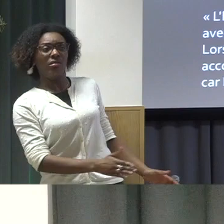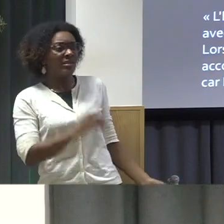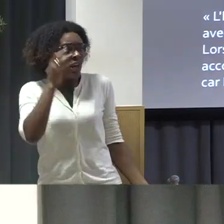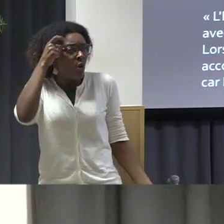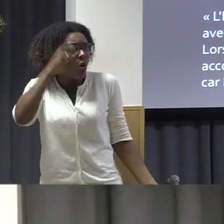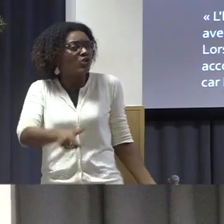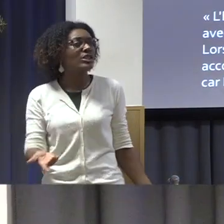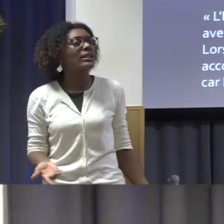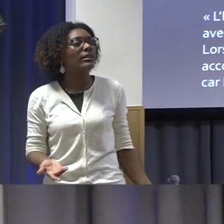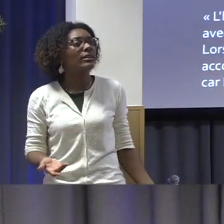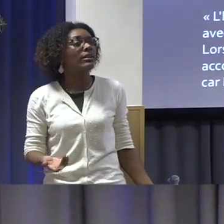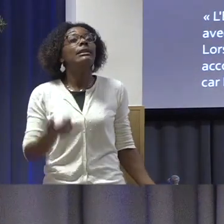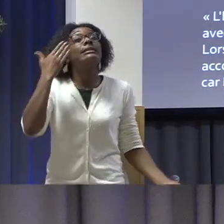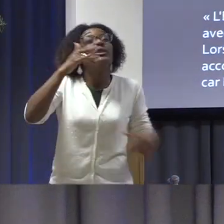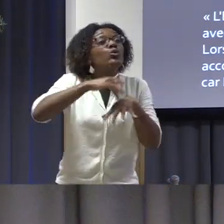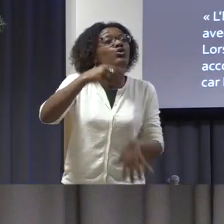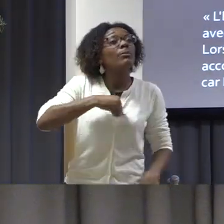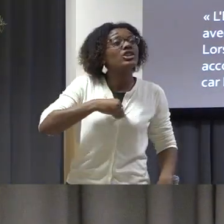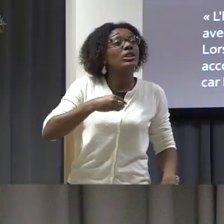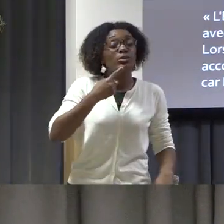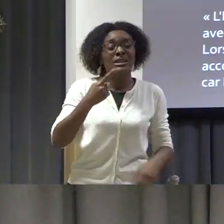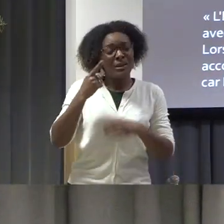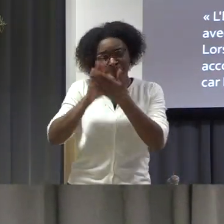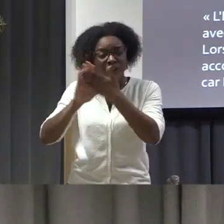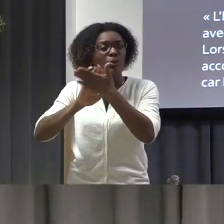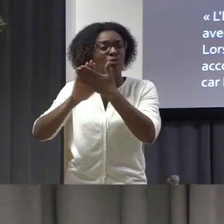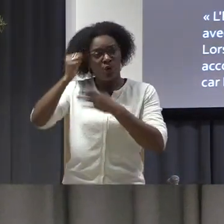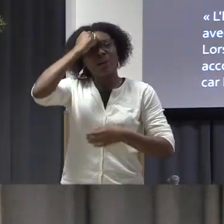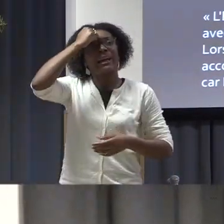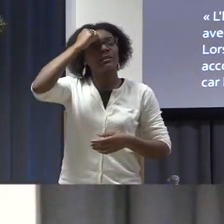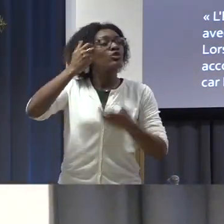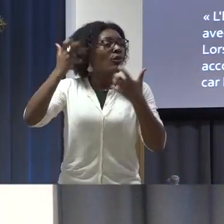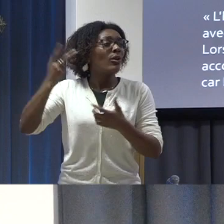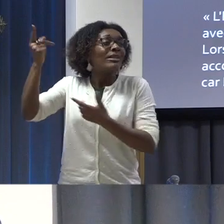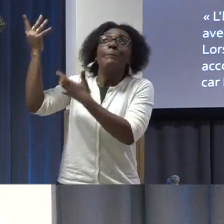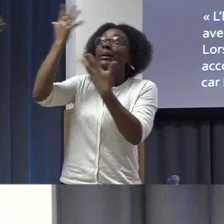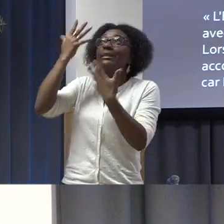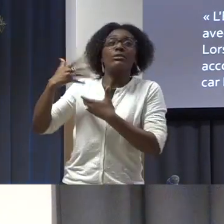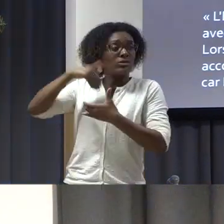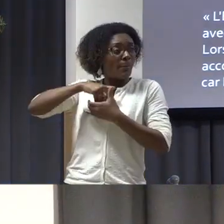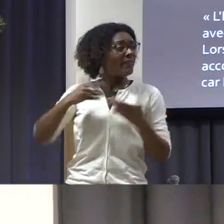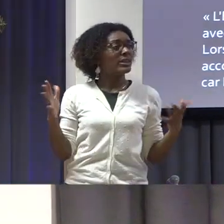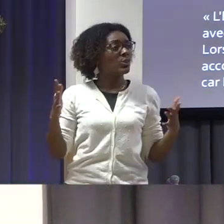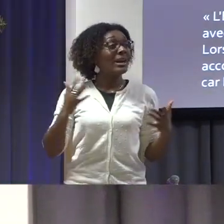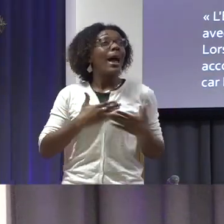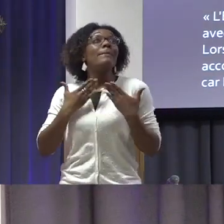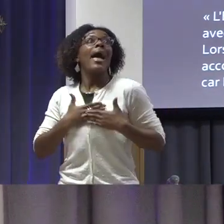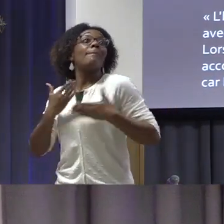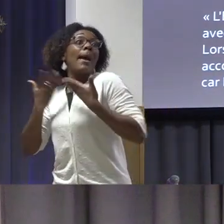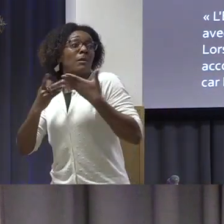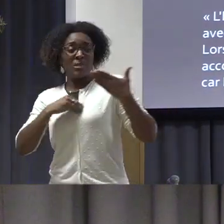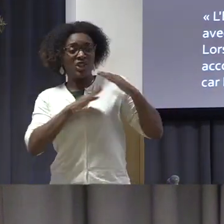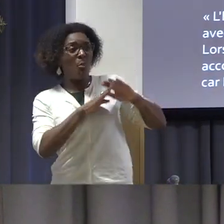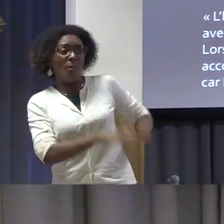les fais oui je le regrette de l'avoir fait je veux ta présence dans ma vie la bible dit le prophète dieu au roi l'esprit de l'éternel